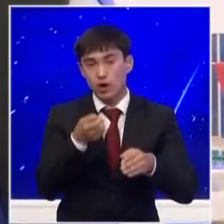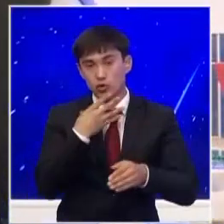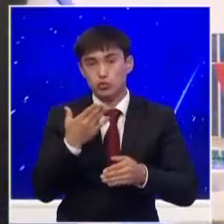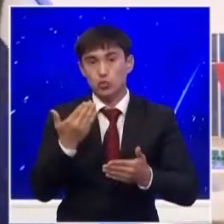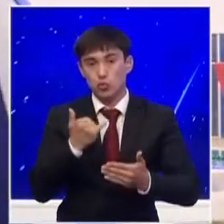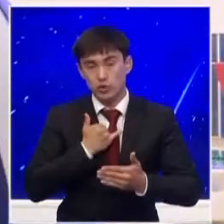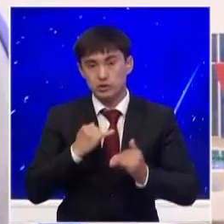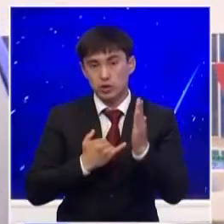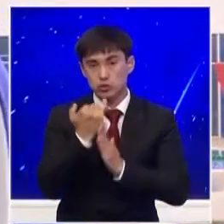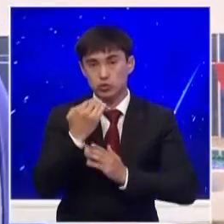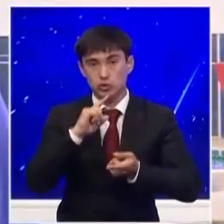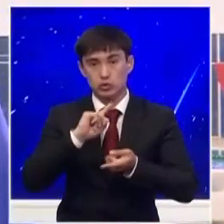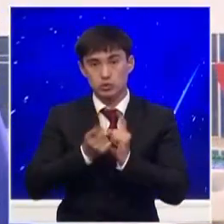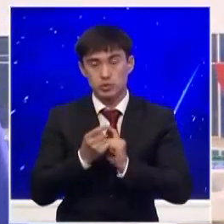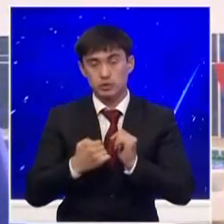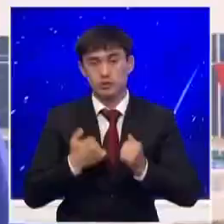нас растет достойная смена.